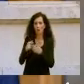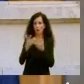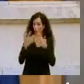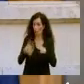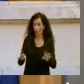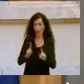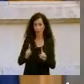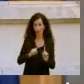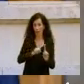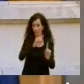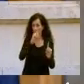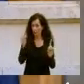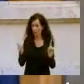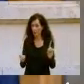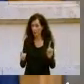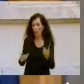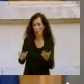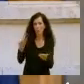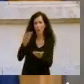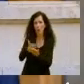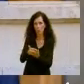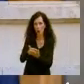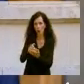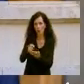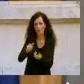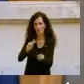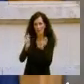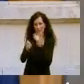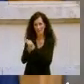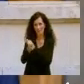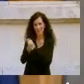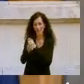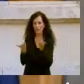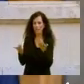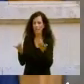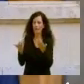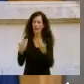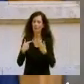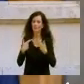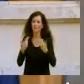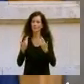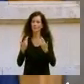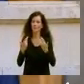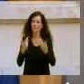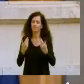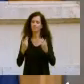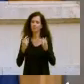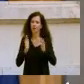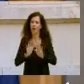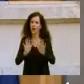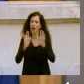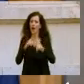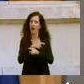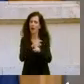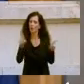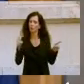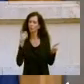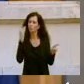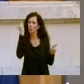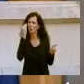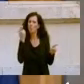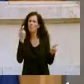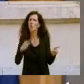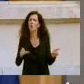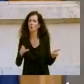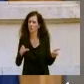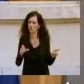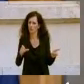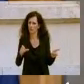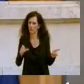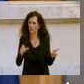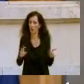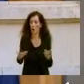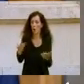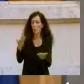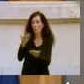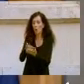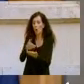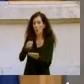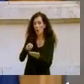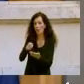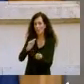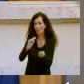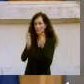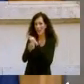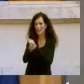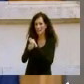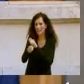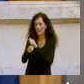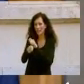proposte transattive lascio a voi considerare perché evidentemente queste proposte transattive non sono state sin qui